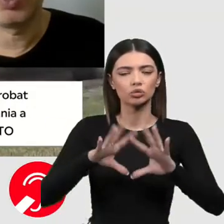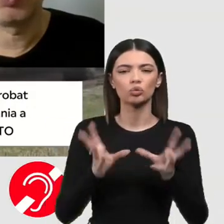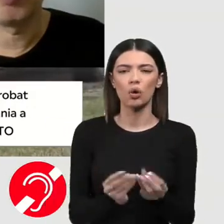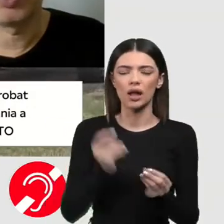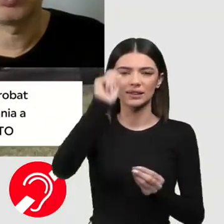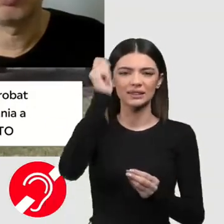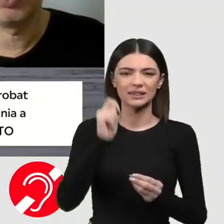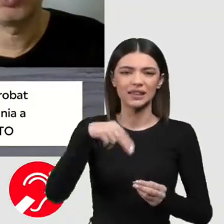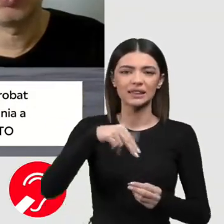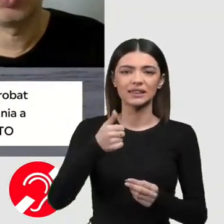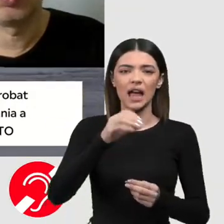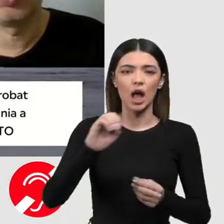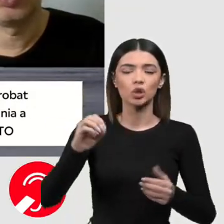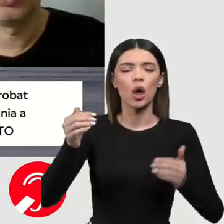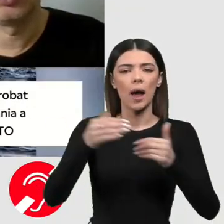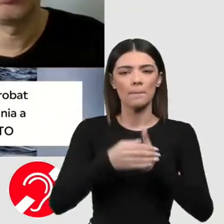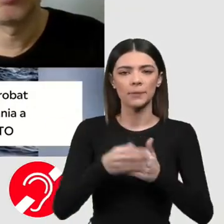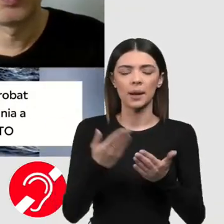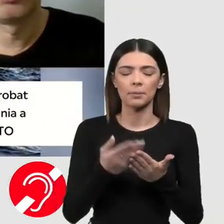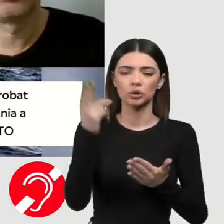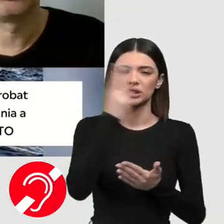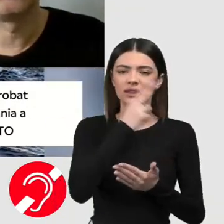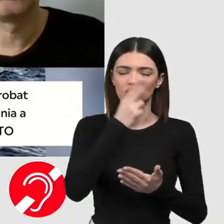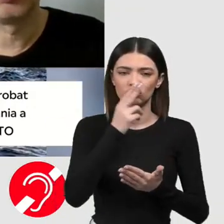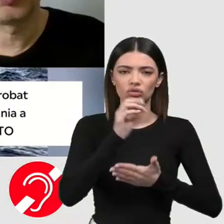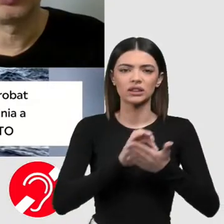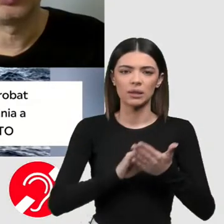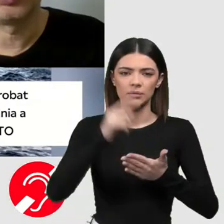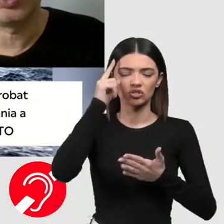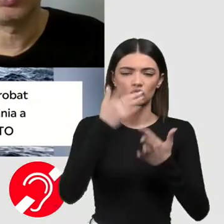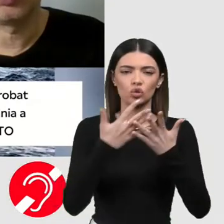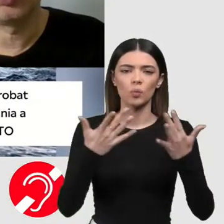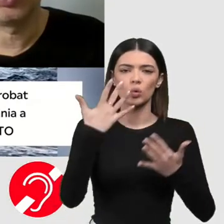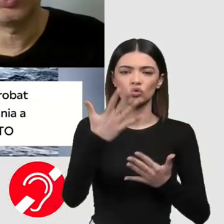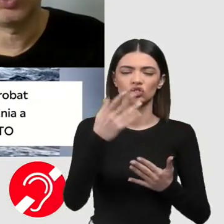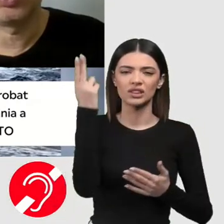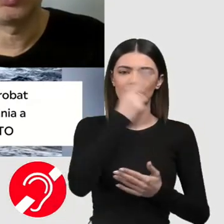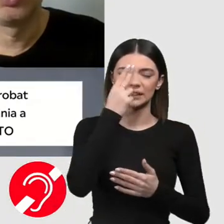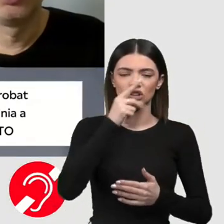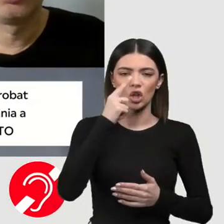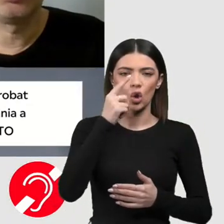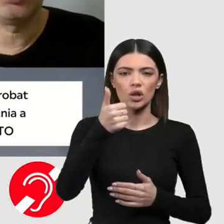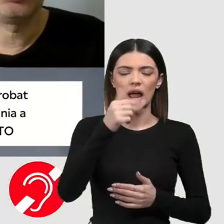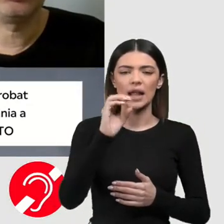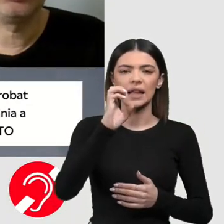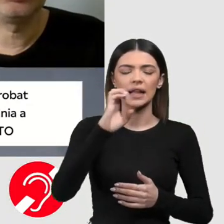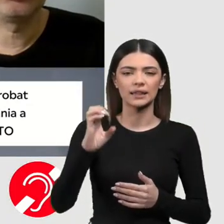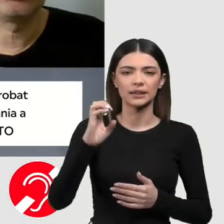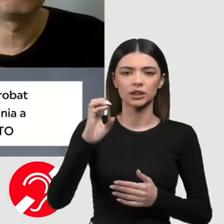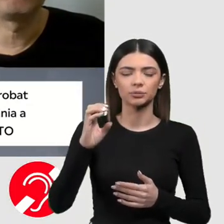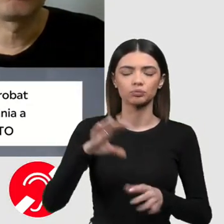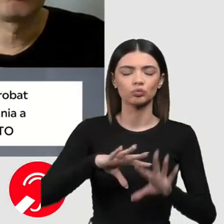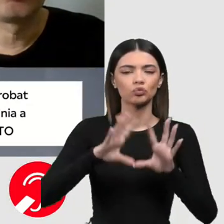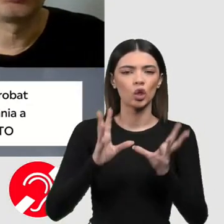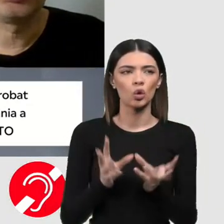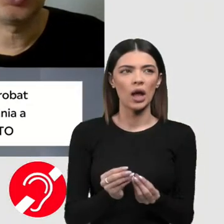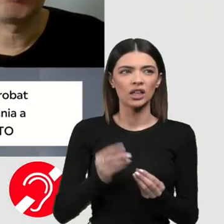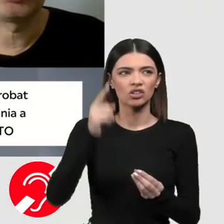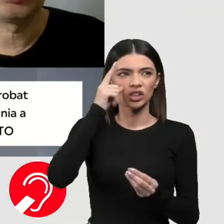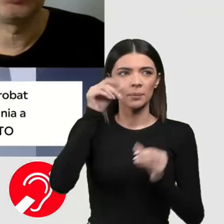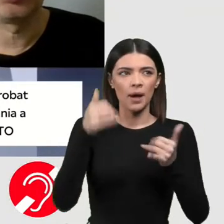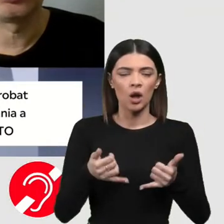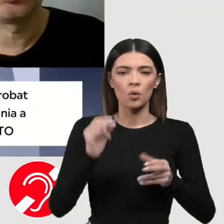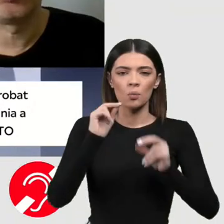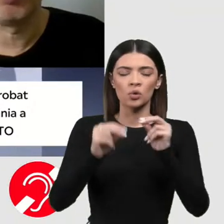se apăra una pe alta în baza acordului numărul 5 din Tratatul Nord-Atlantic. Această poziție